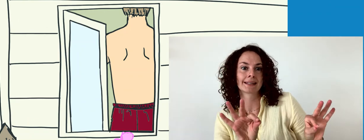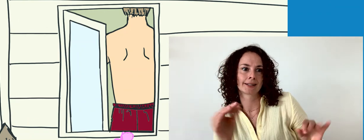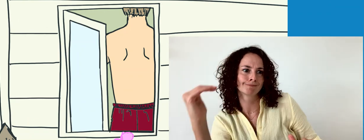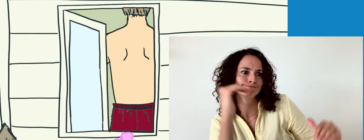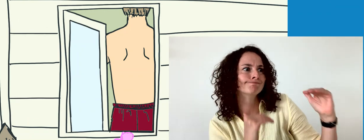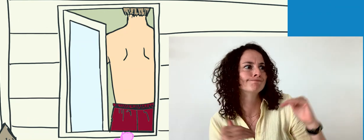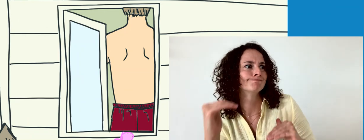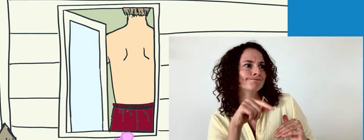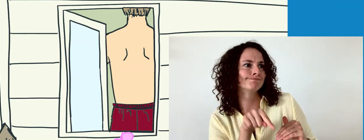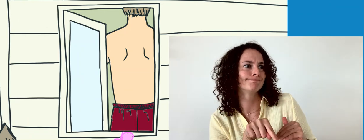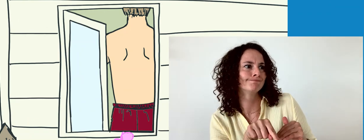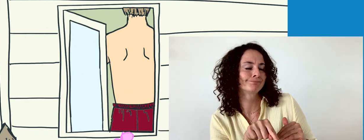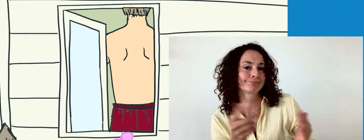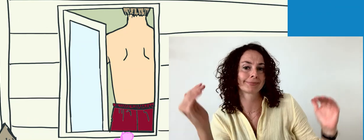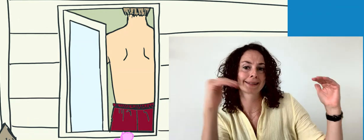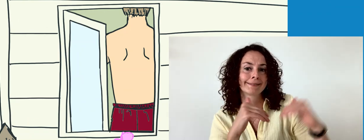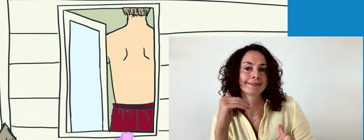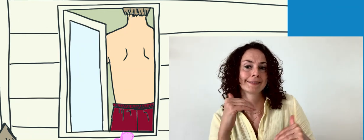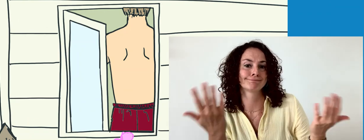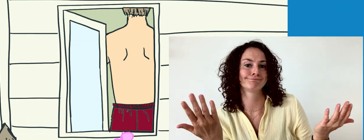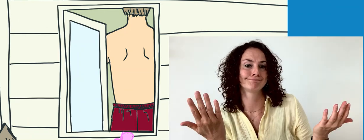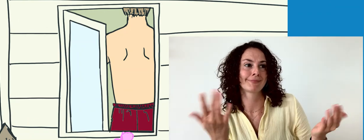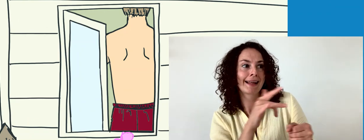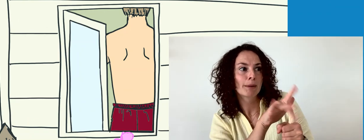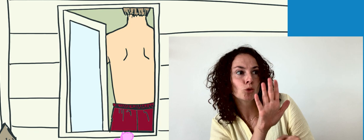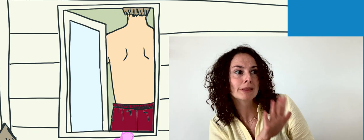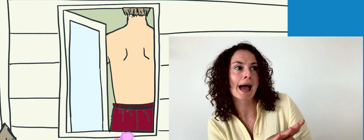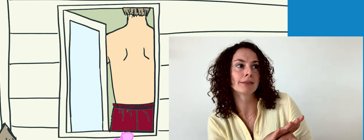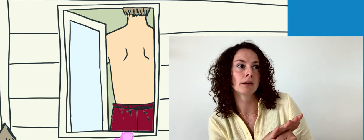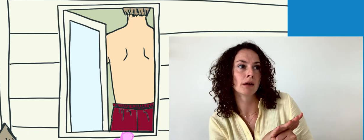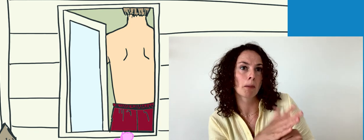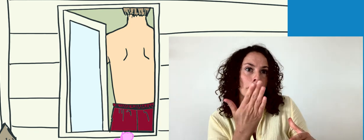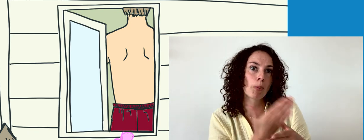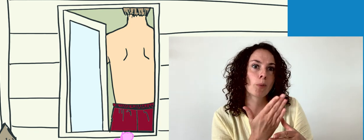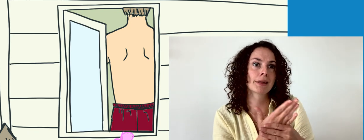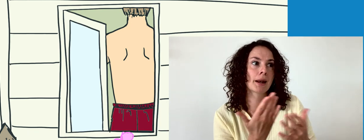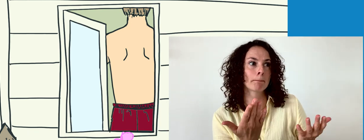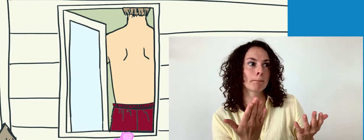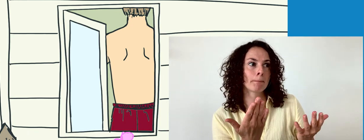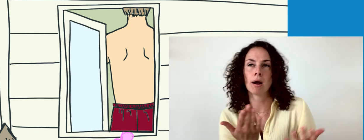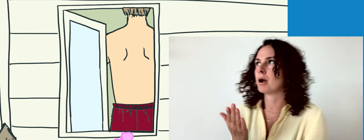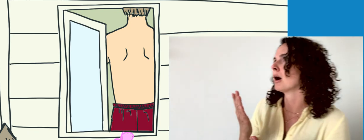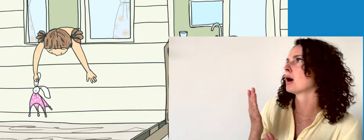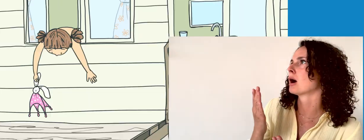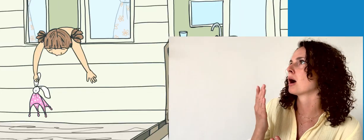Trouwens, zegt papa, we moeten de picknickmand nog vullen met limonade, boterhamen